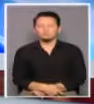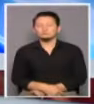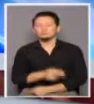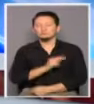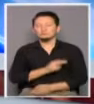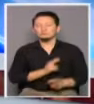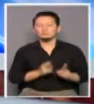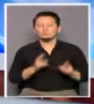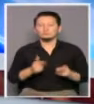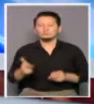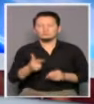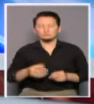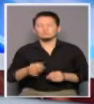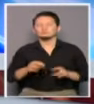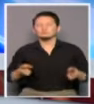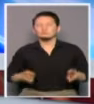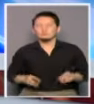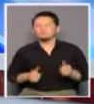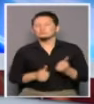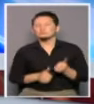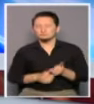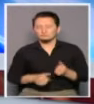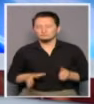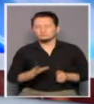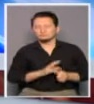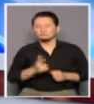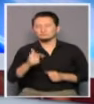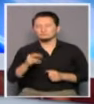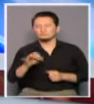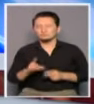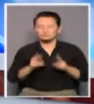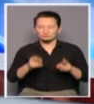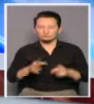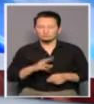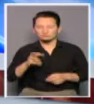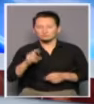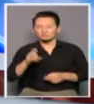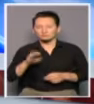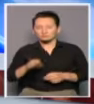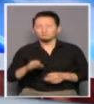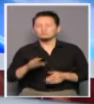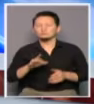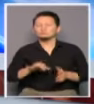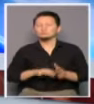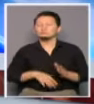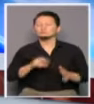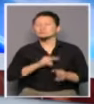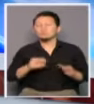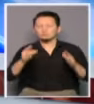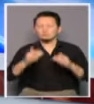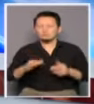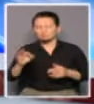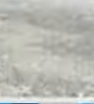Рабочий визит в Атыраускую область депутата Сената Гумара Дюсембаева продолжается. Прибывший в Махамбетский район депутат ознакомился с работой